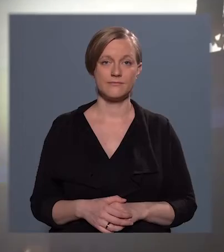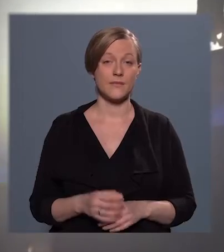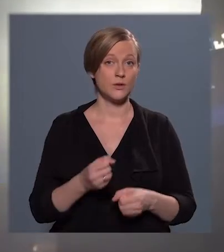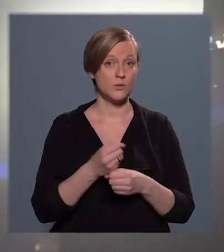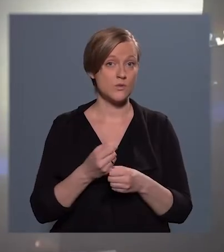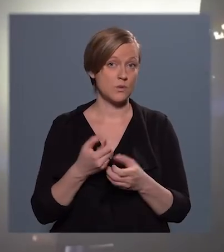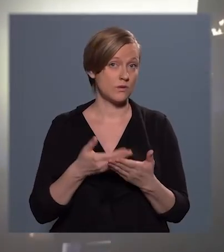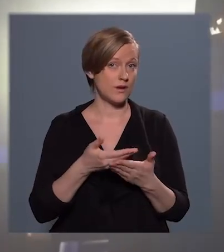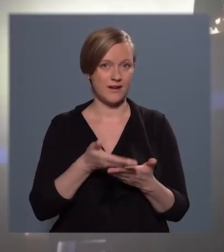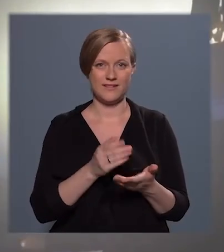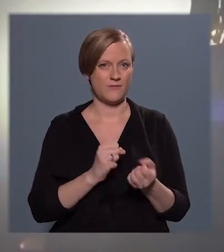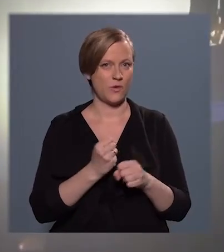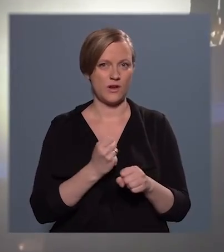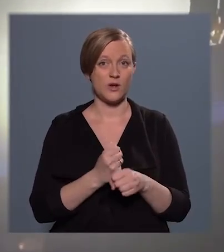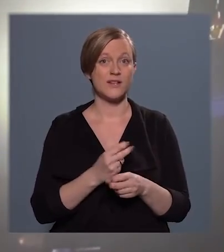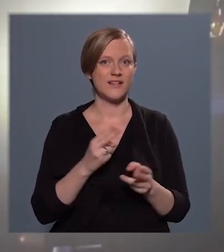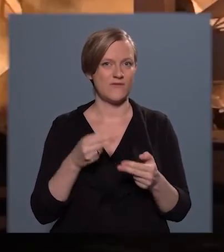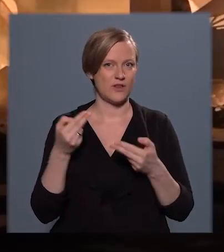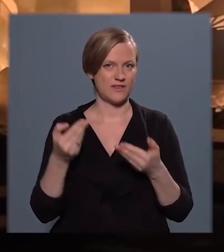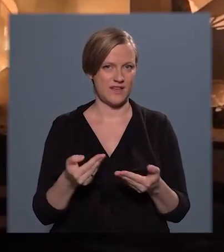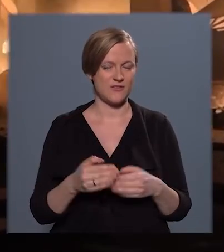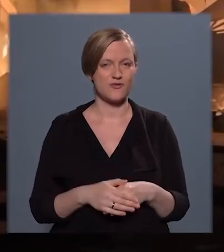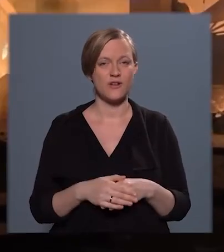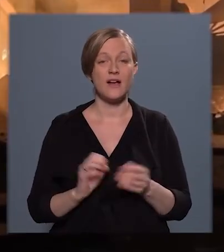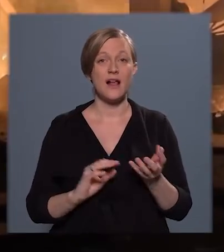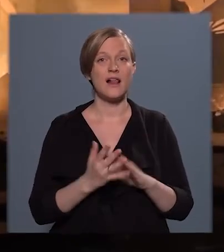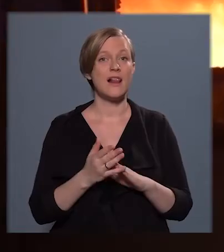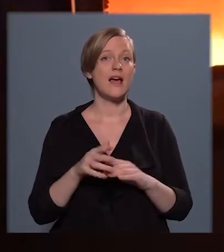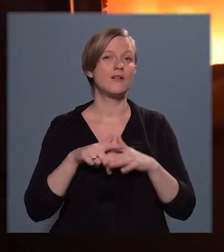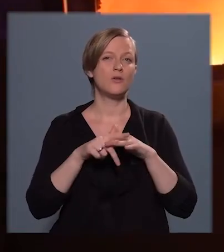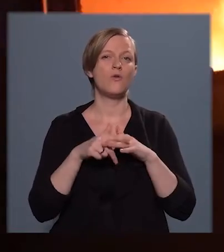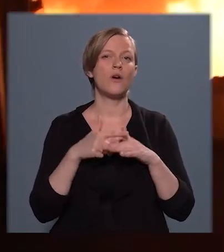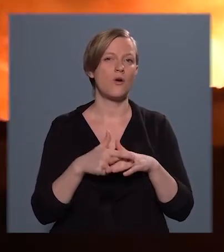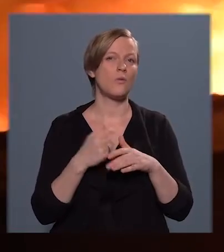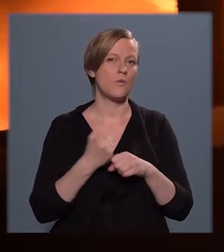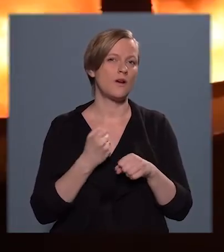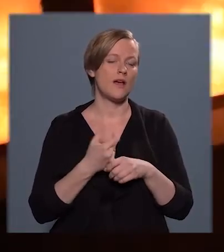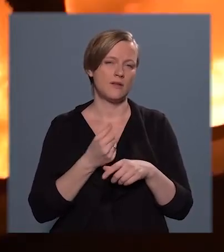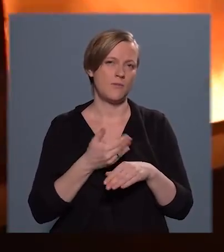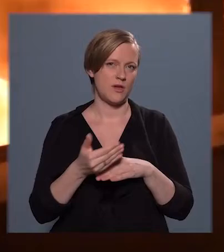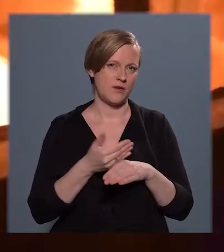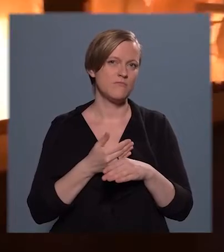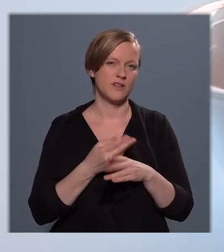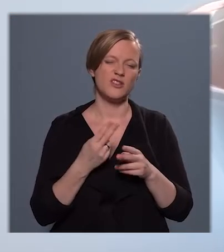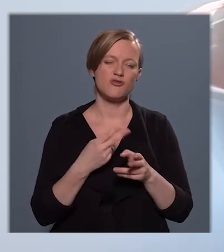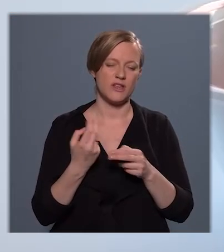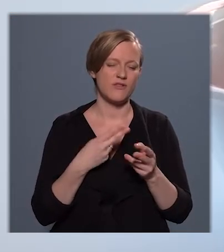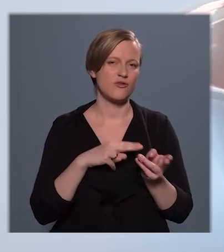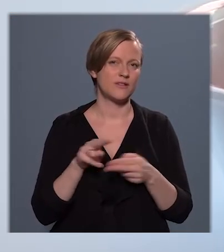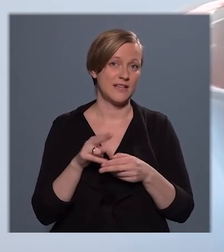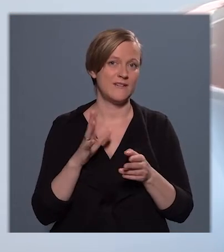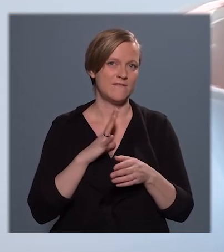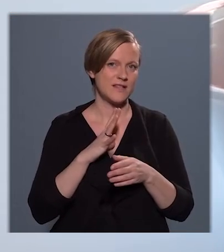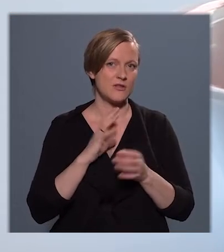Tűzoltónak lenni nem foglalkozás, hanem hivatás. A lánglovagok munkája napjainkban is kihívásokkal teli és veszélyes. A